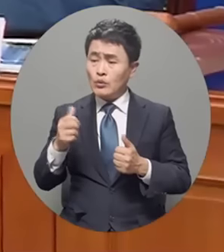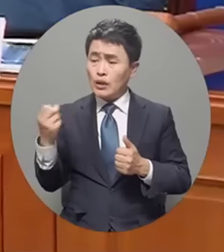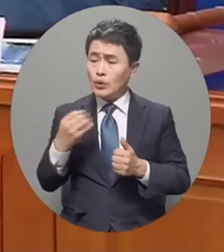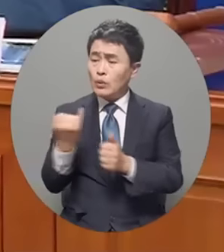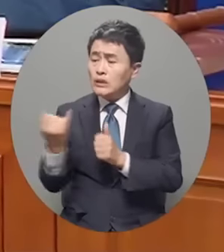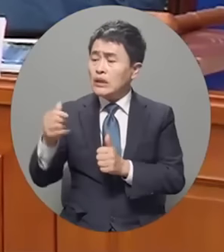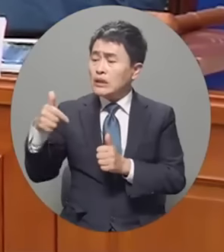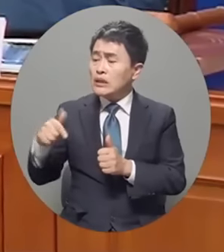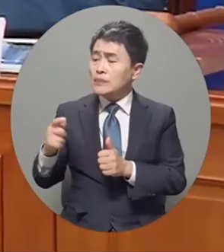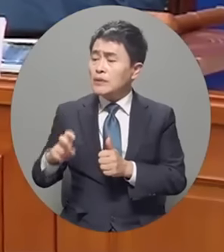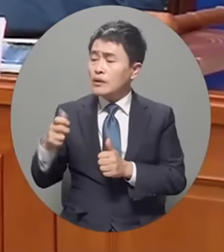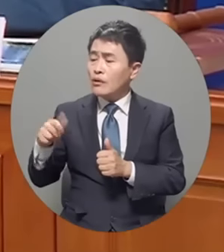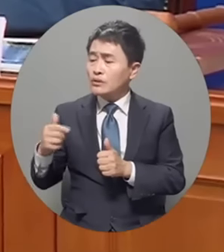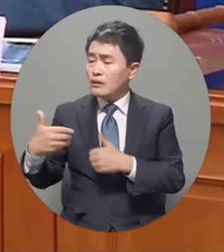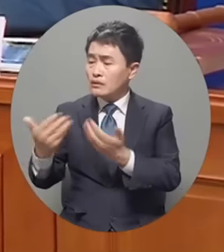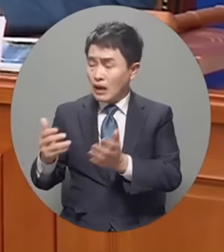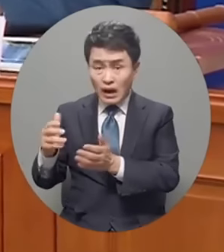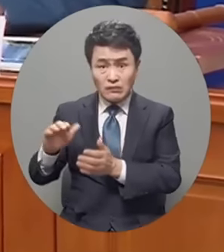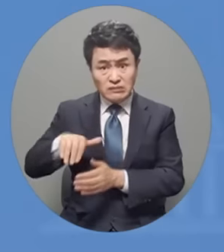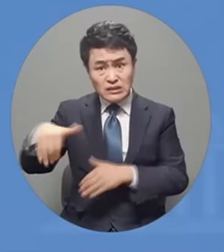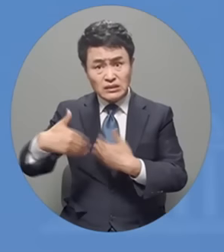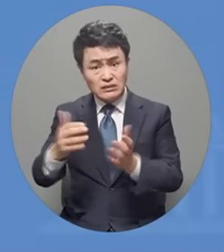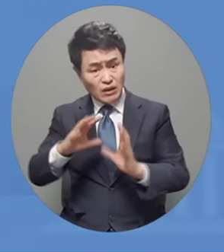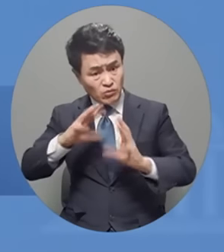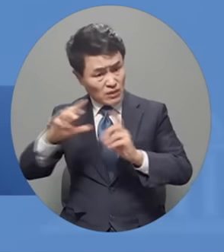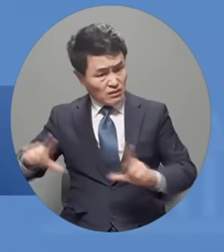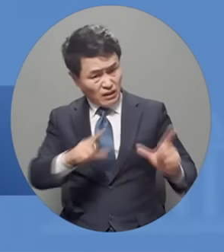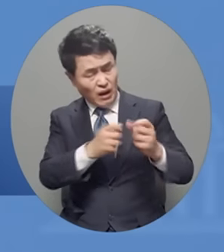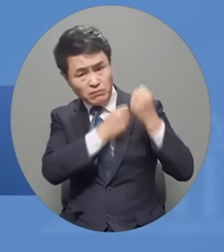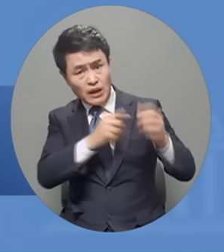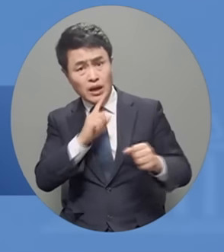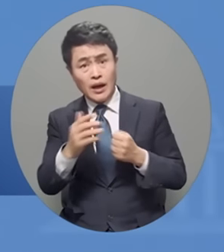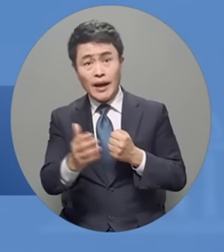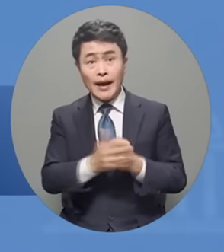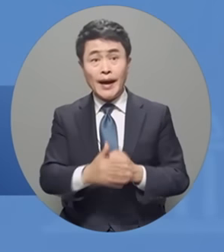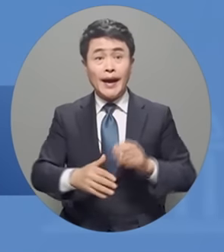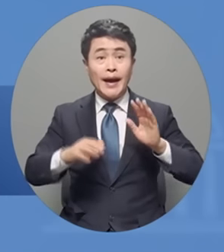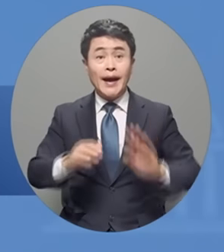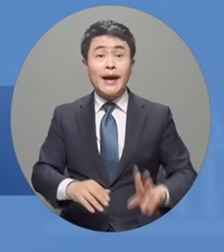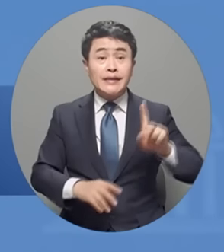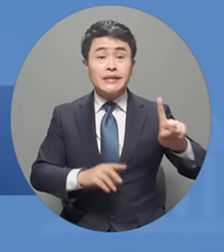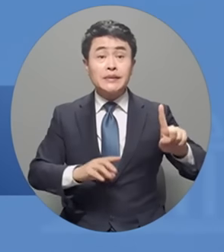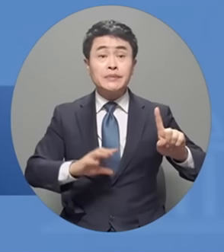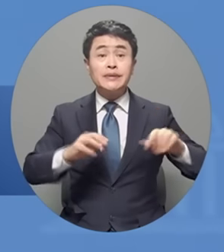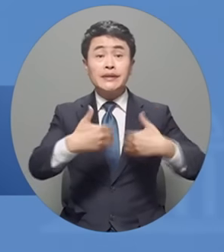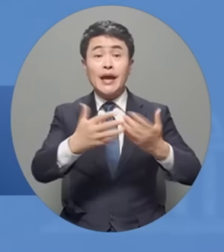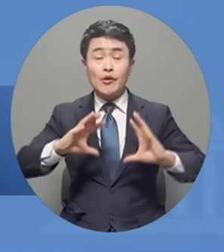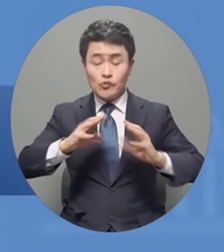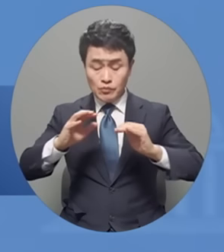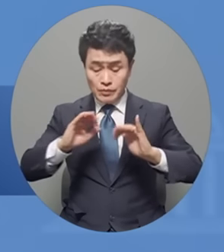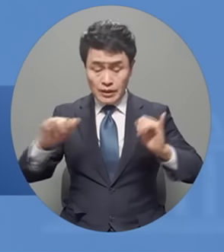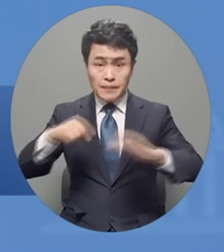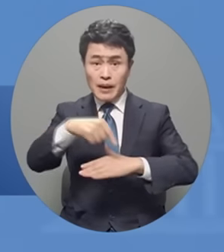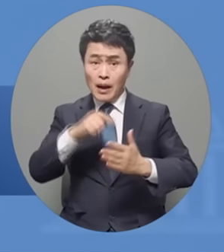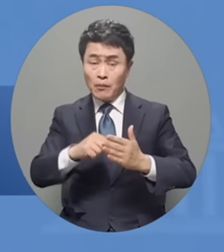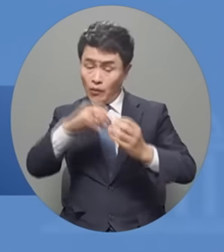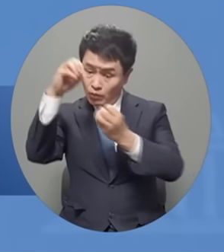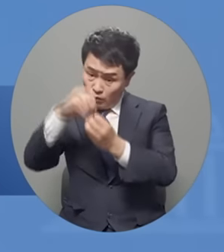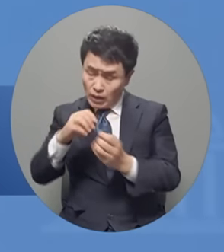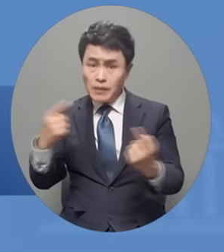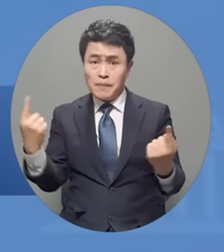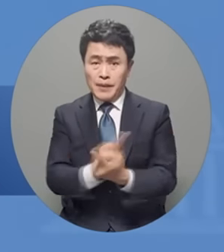지키느라 민생을 파탄냈다고 맞받았습니다. 민심은 21대와 달리 관례를 깨고 일하는